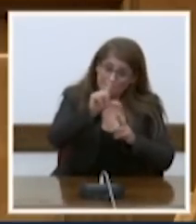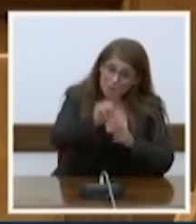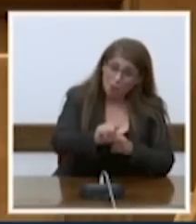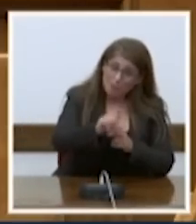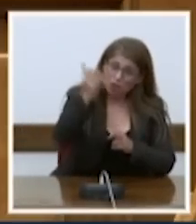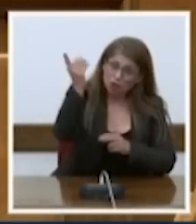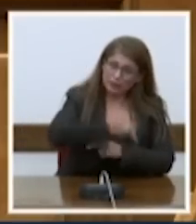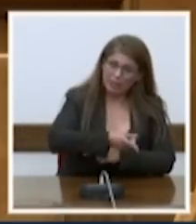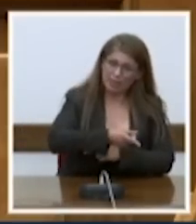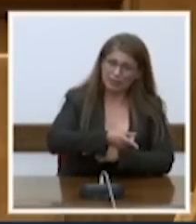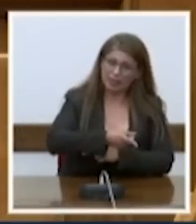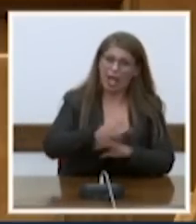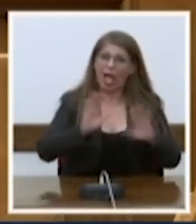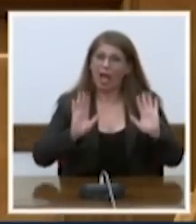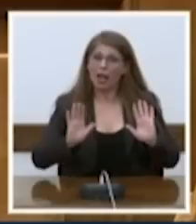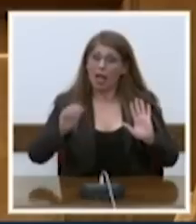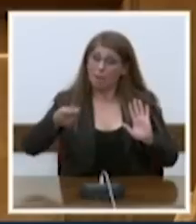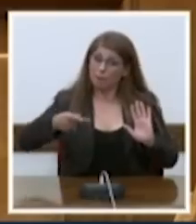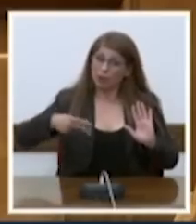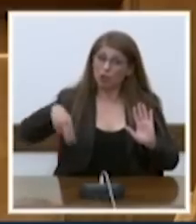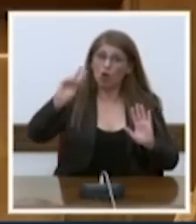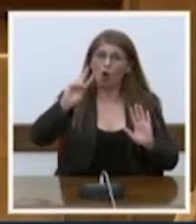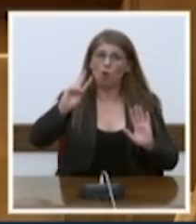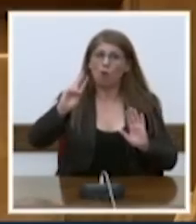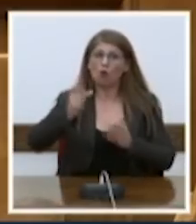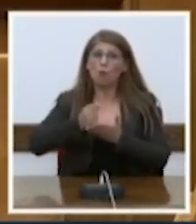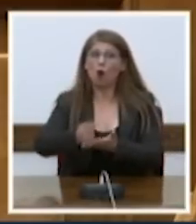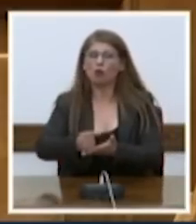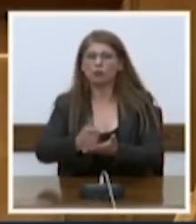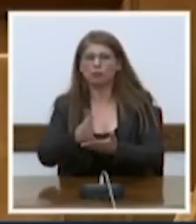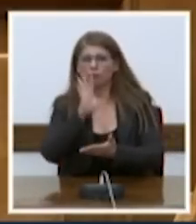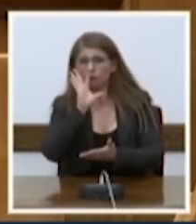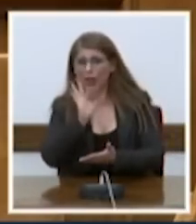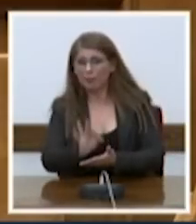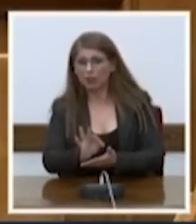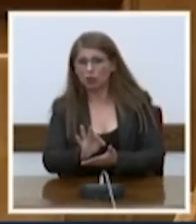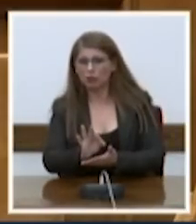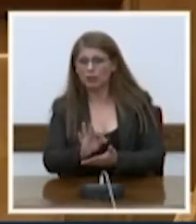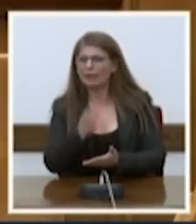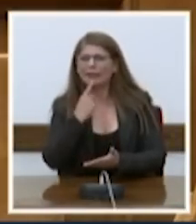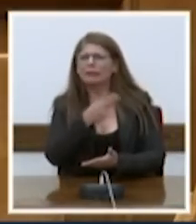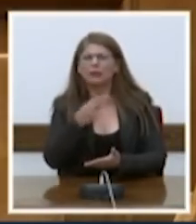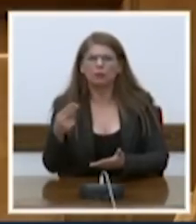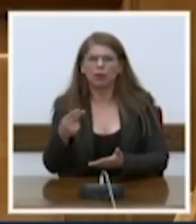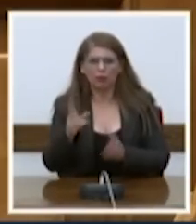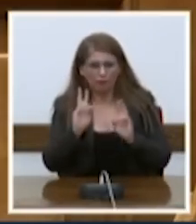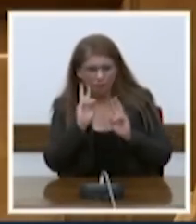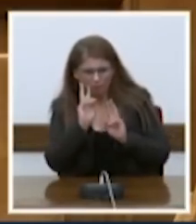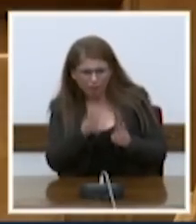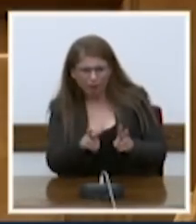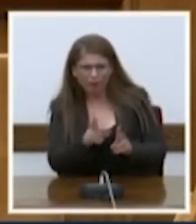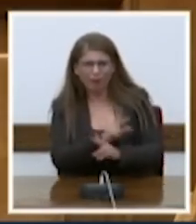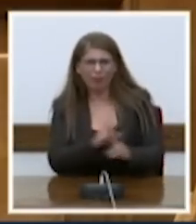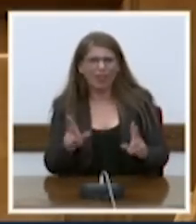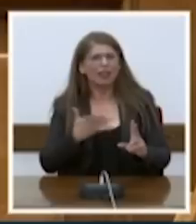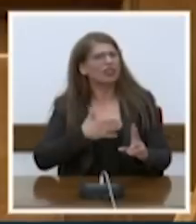συντελεστές, αλλά περισσότερους φόρους? Στην πραγματικότητα είναι εμφανές τι θέλετε